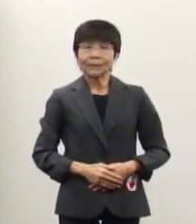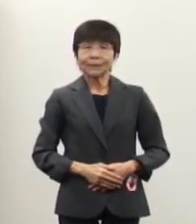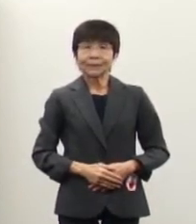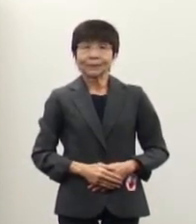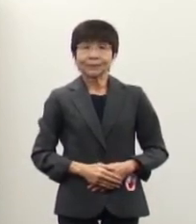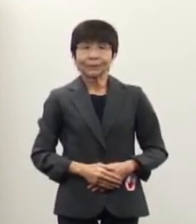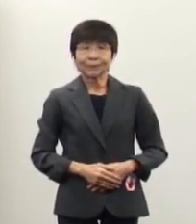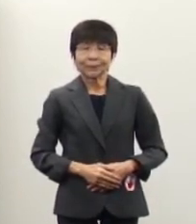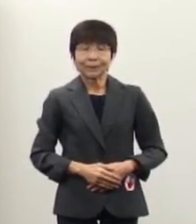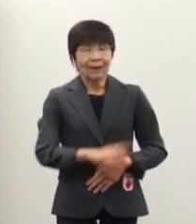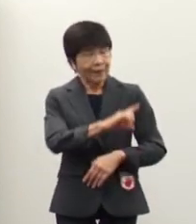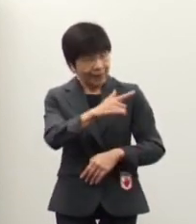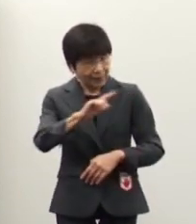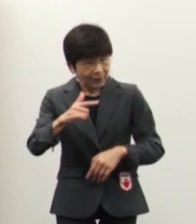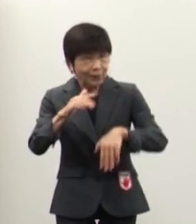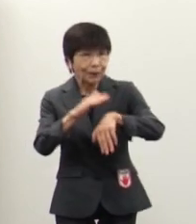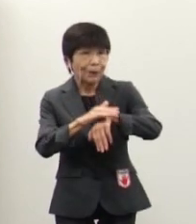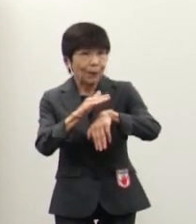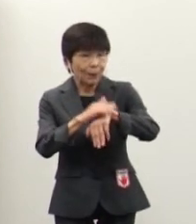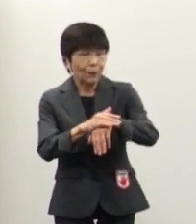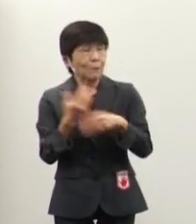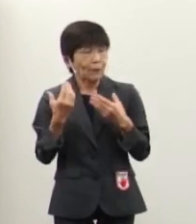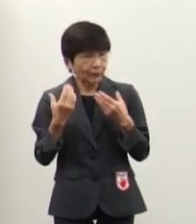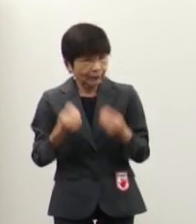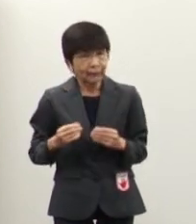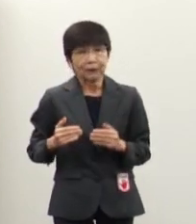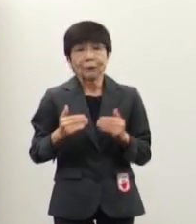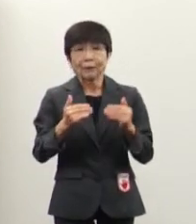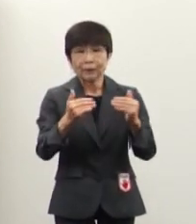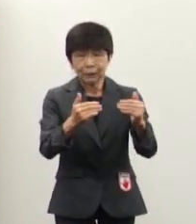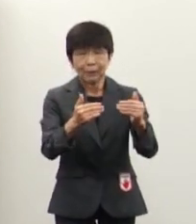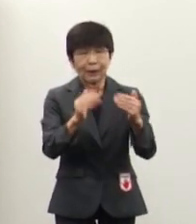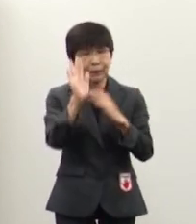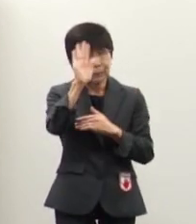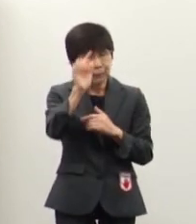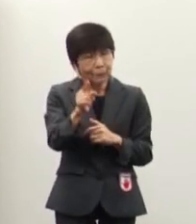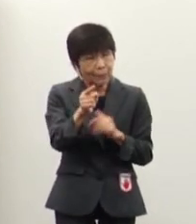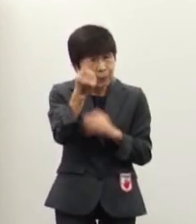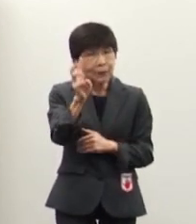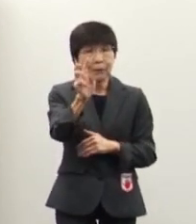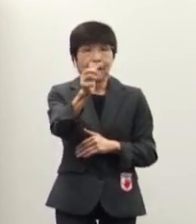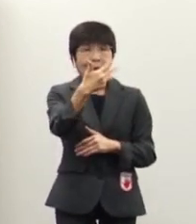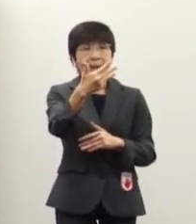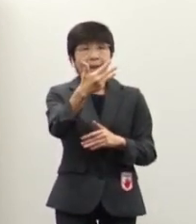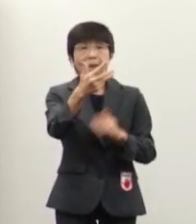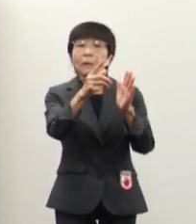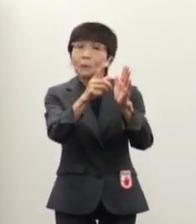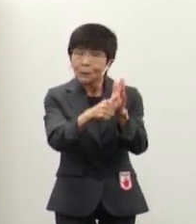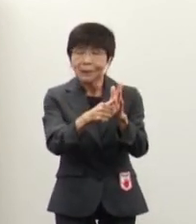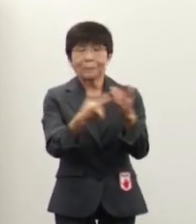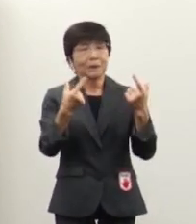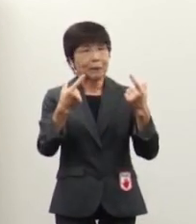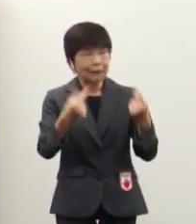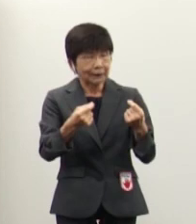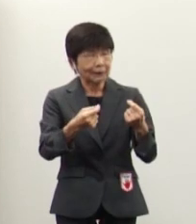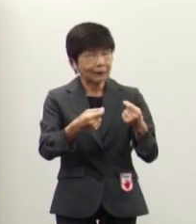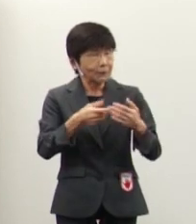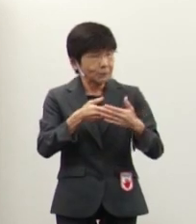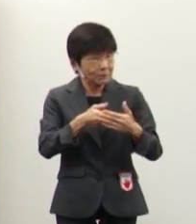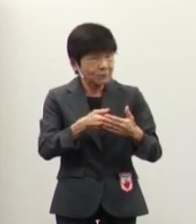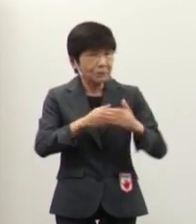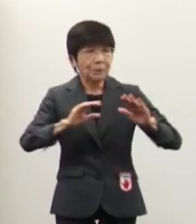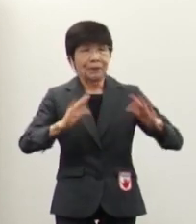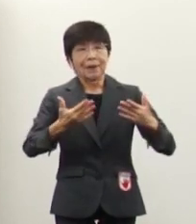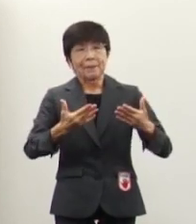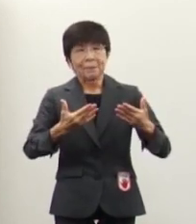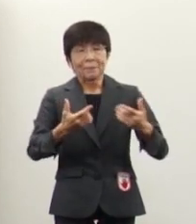こうした一連の取り組みをしっかり進め第8波の襲来にも揺るがない強靭な社会づくり、